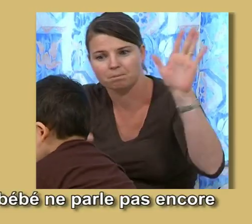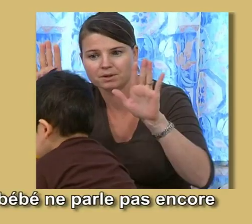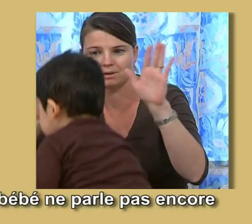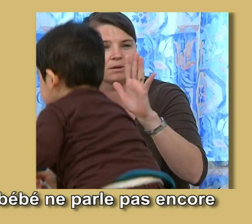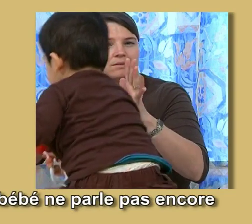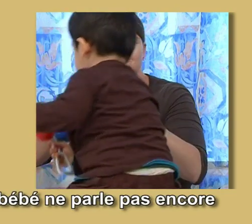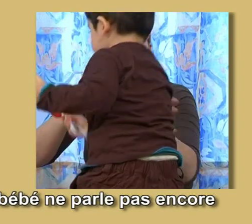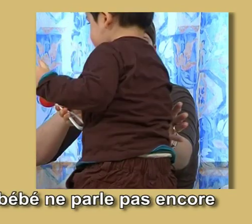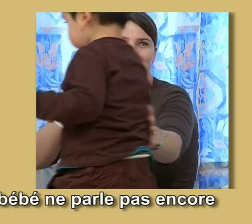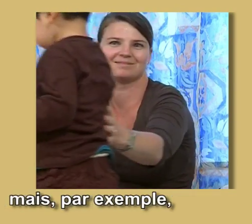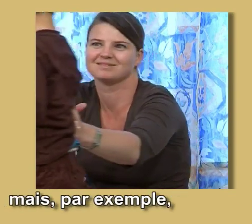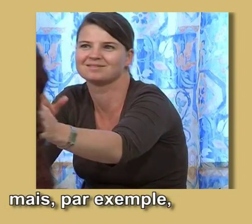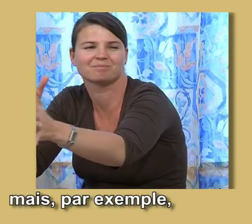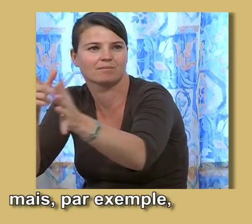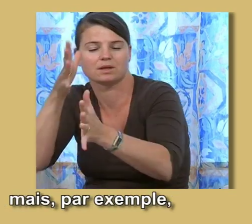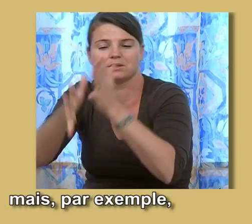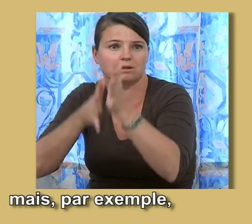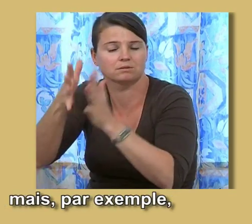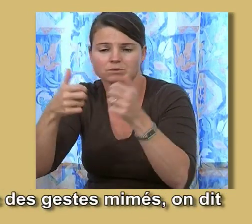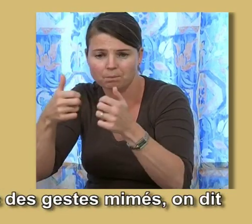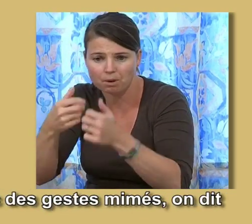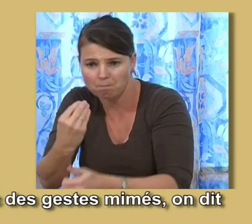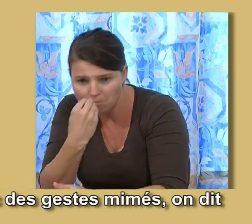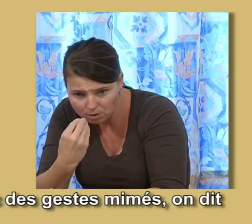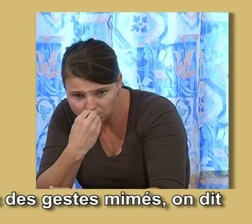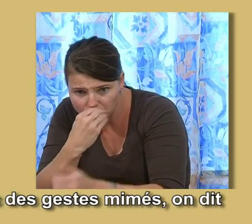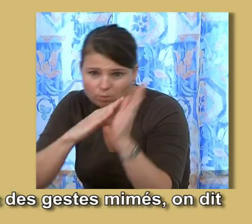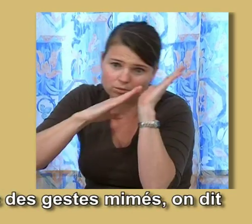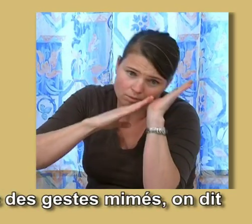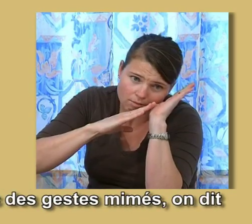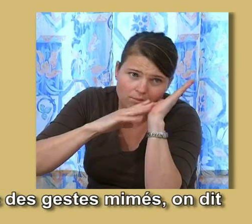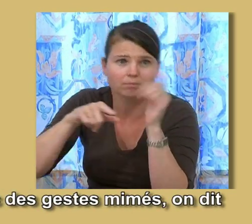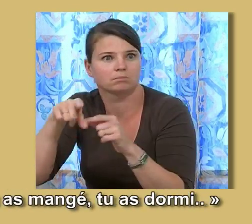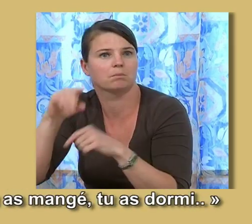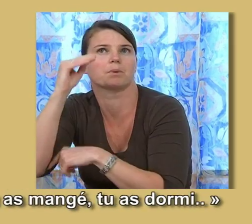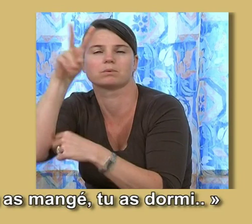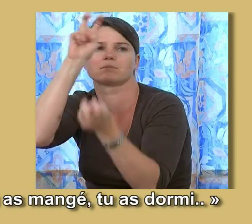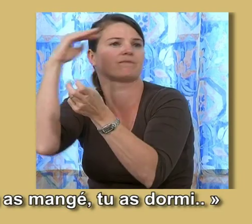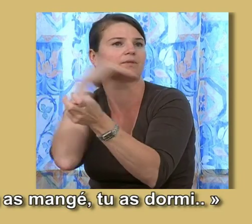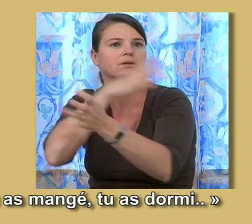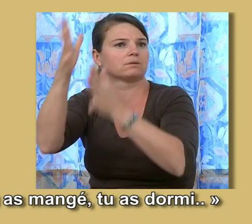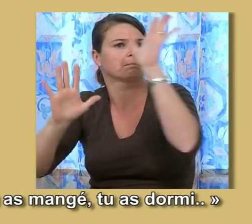Bon, le bébé ne parle pas encore, mais par exemple, en langue des signes, je dis